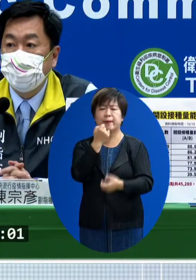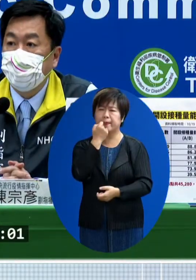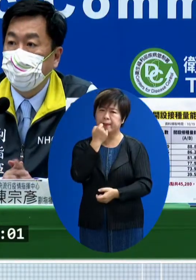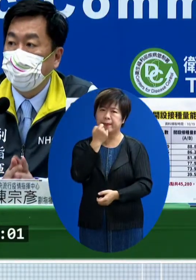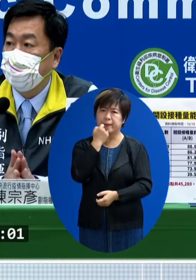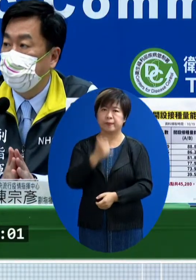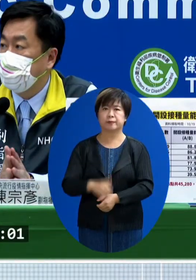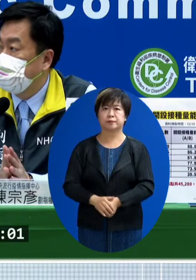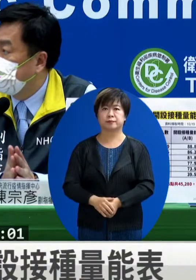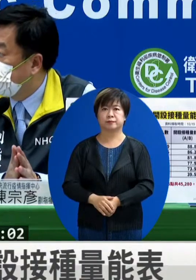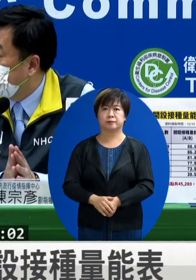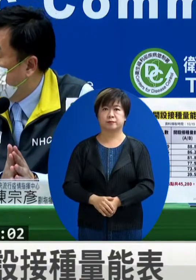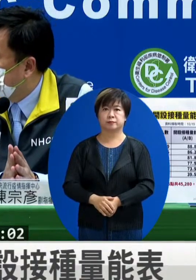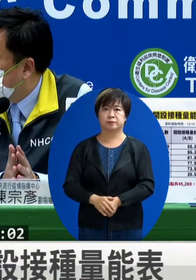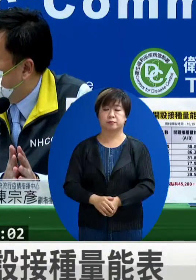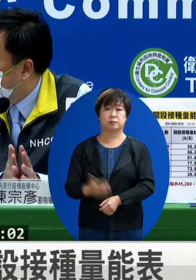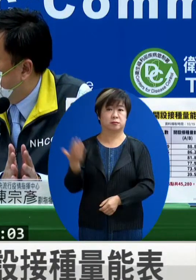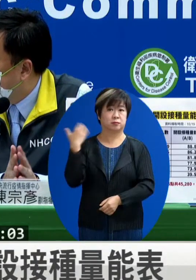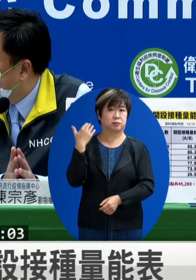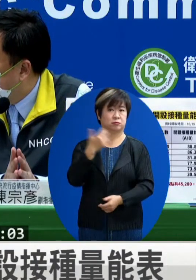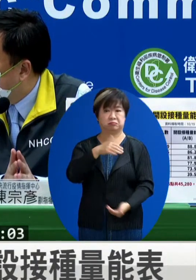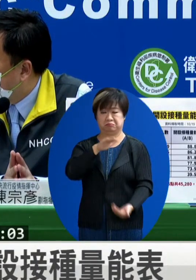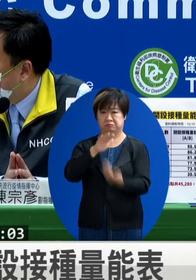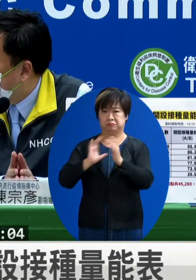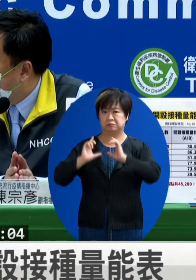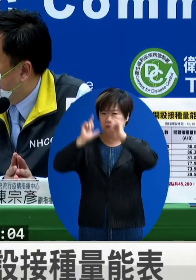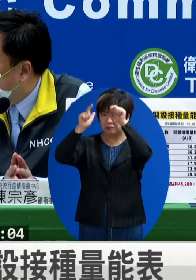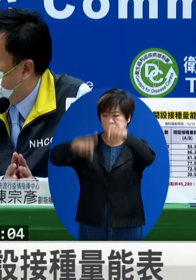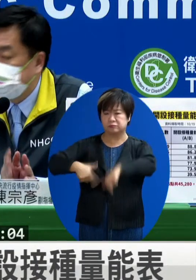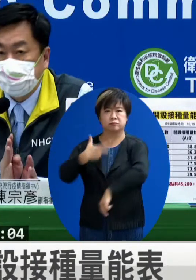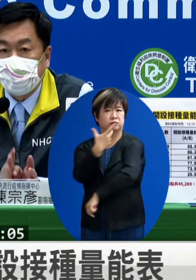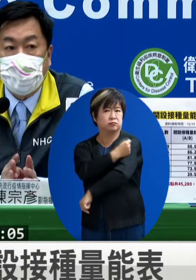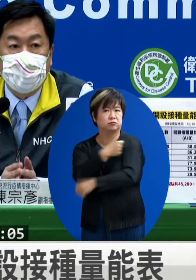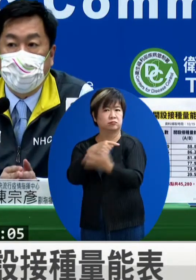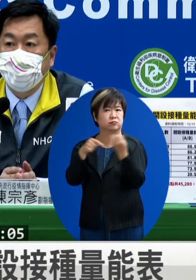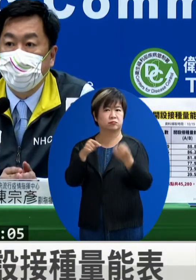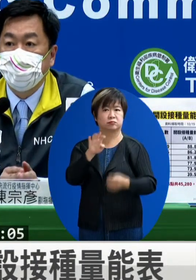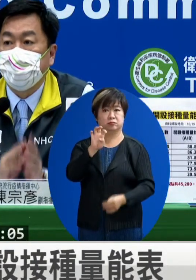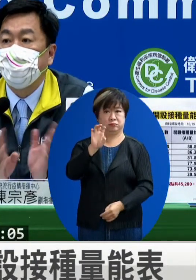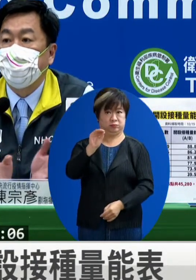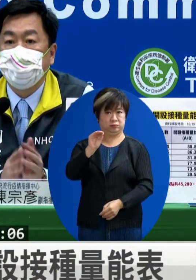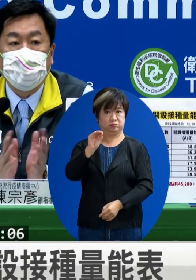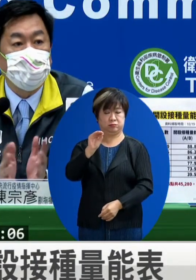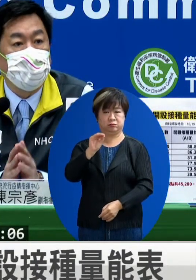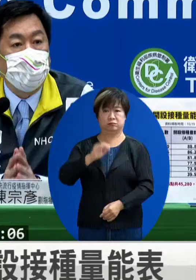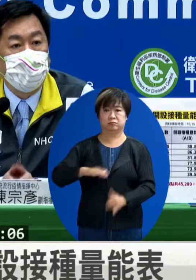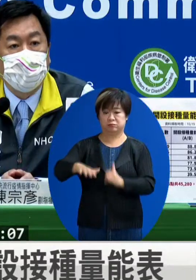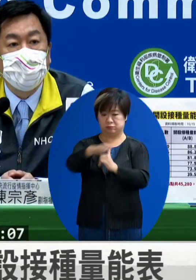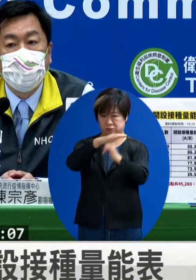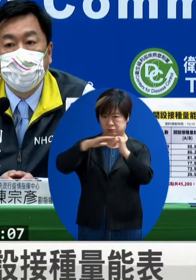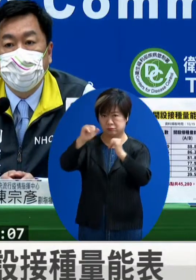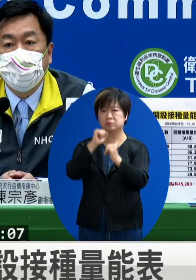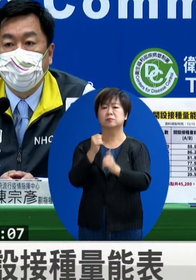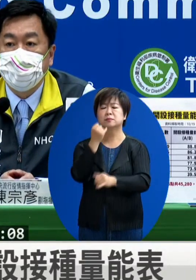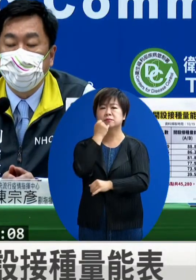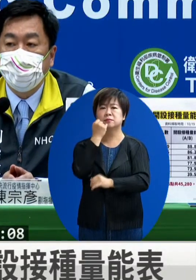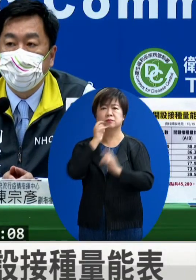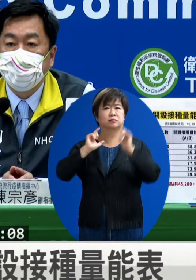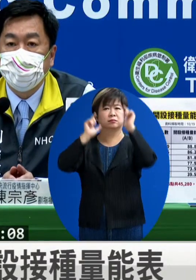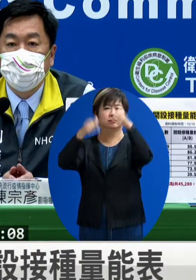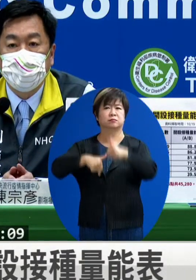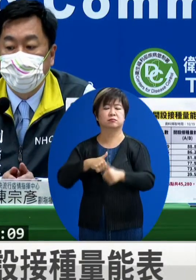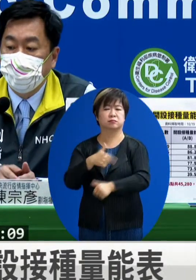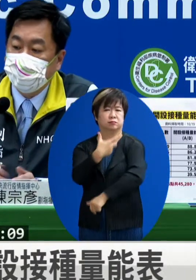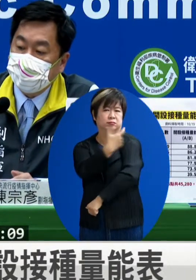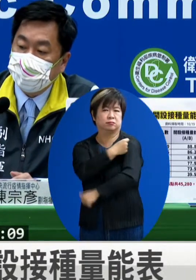应。所以我们过去最高曾经一天达到将近40万嘛，全国。那我们从